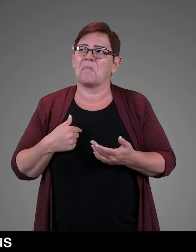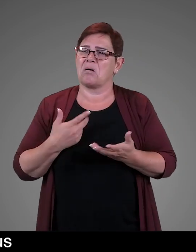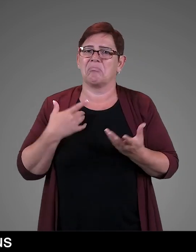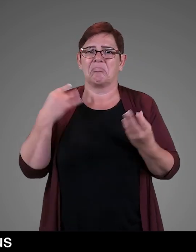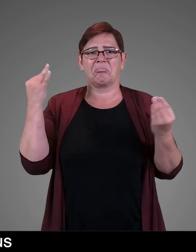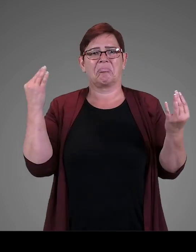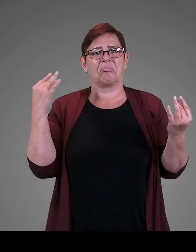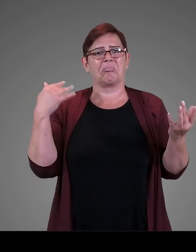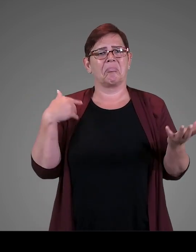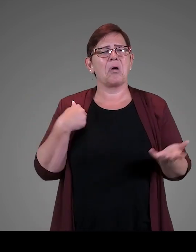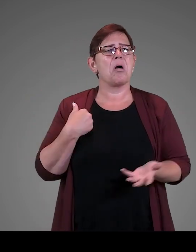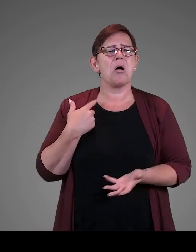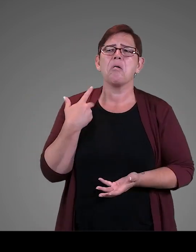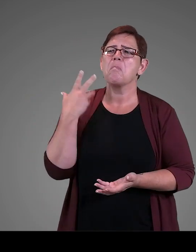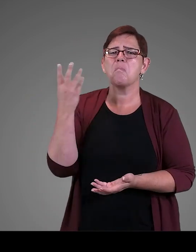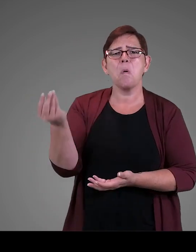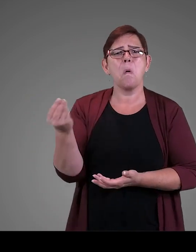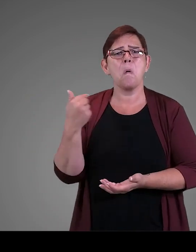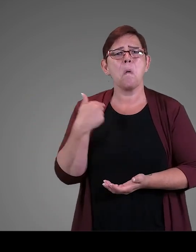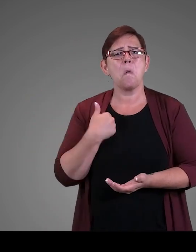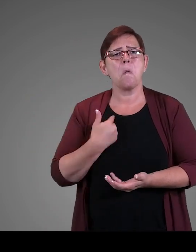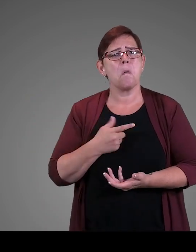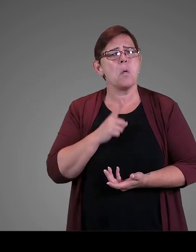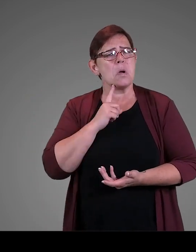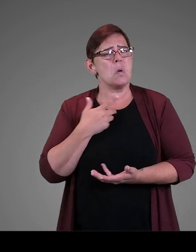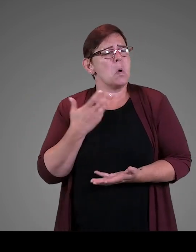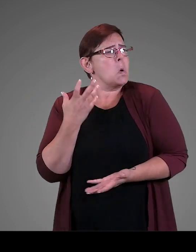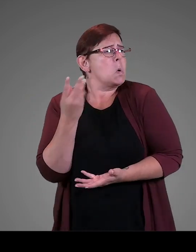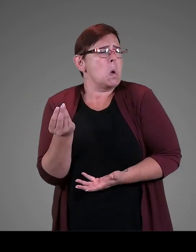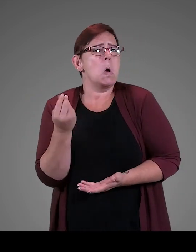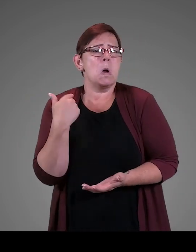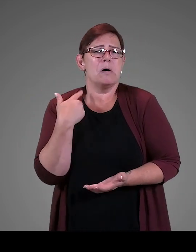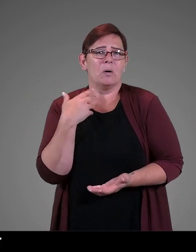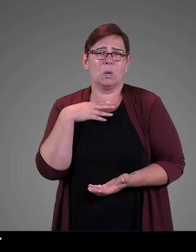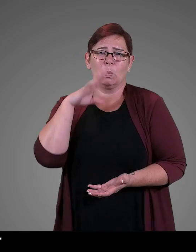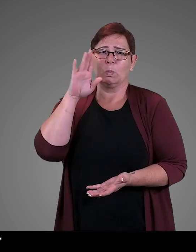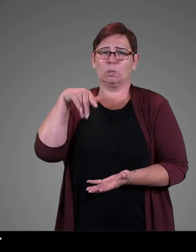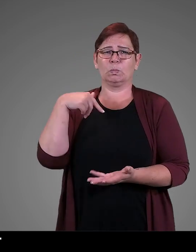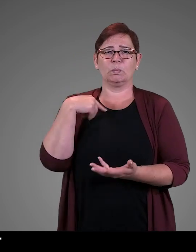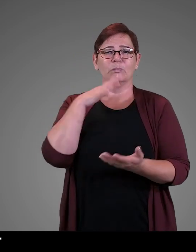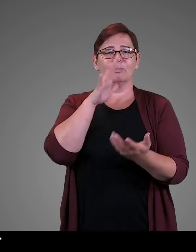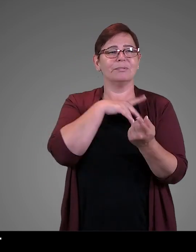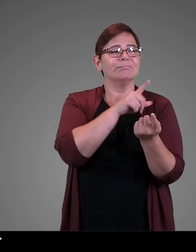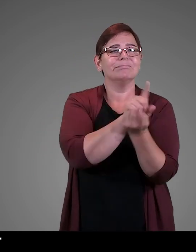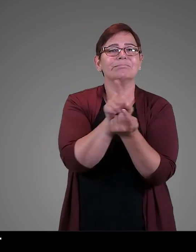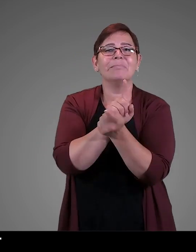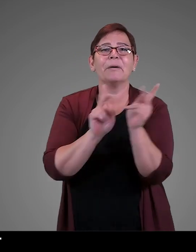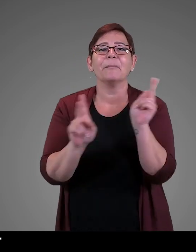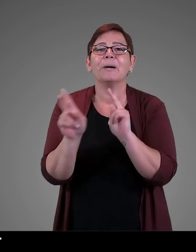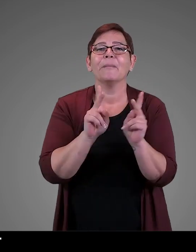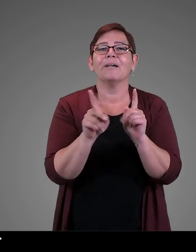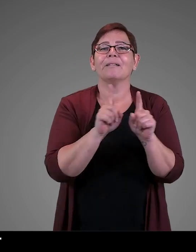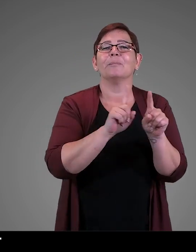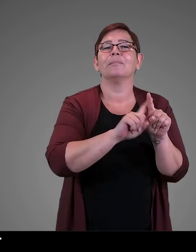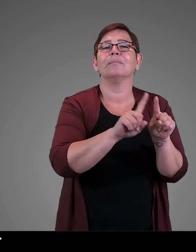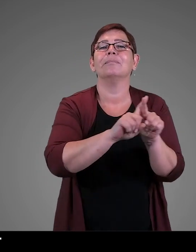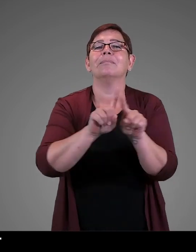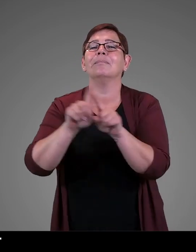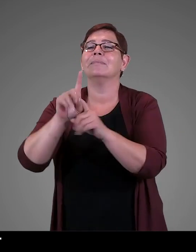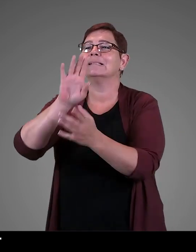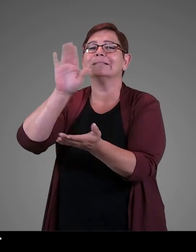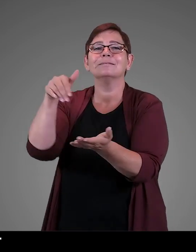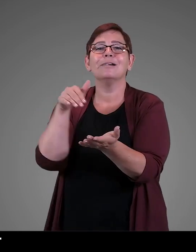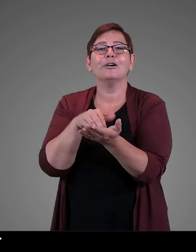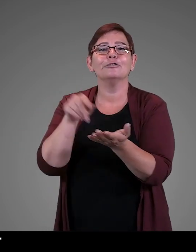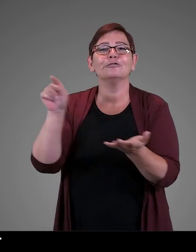qui s'en venait. Puis j'étais comme, je veux y aller. J'avais vraiment le goût d'y aller parce que je savais que je pourrais rencontrer des gens de